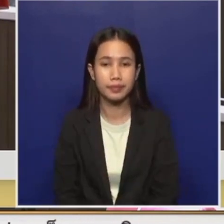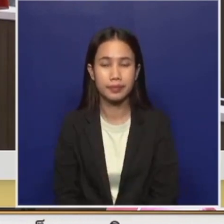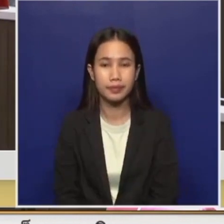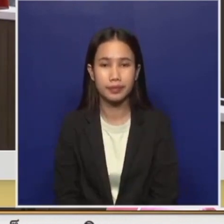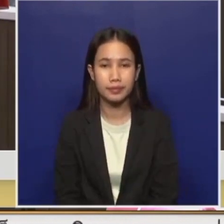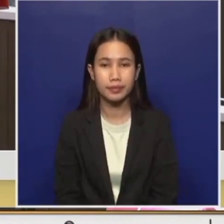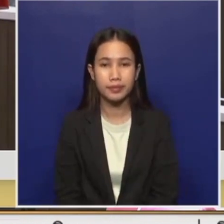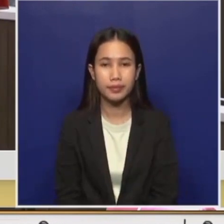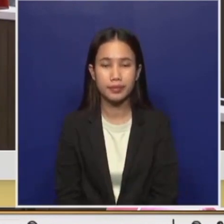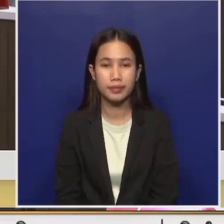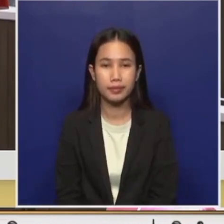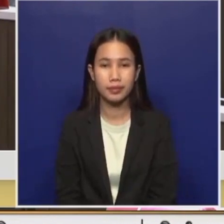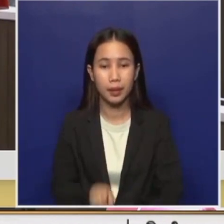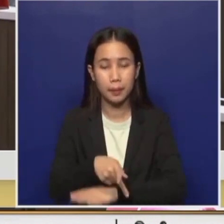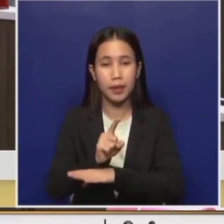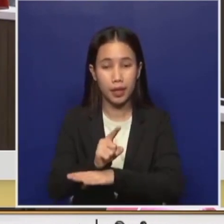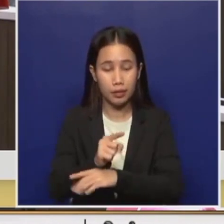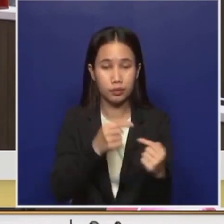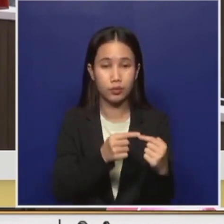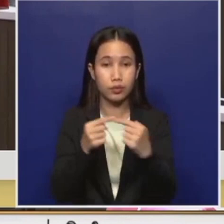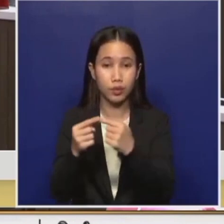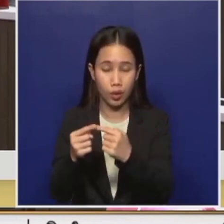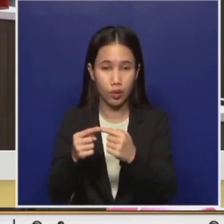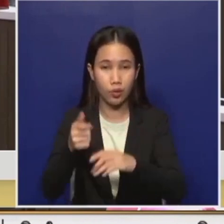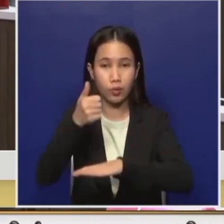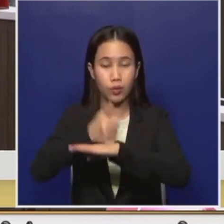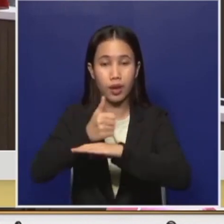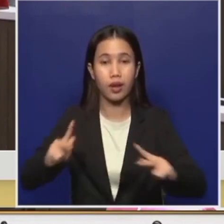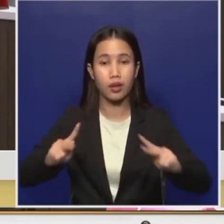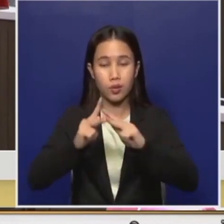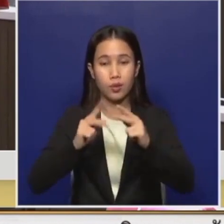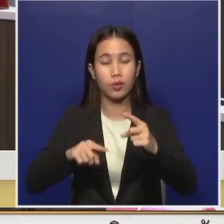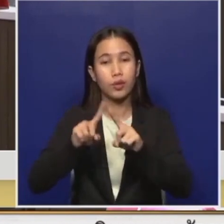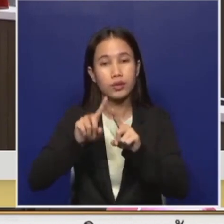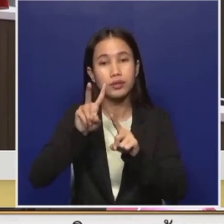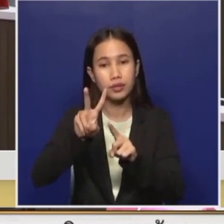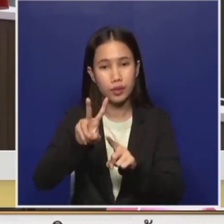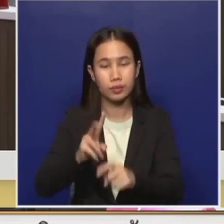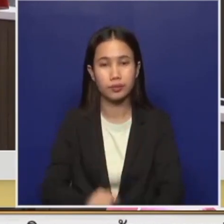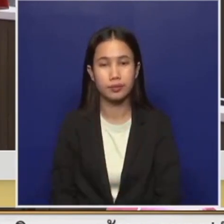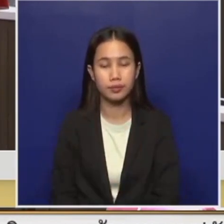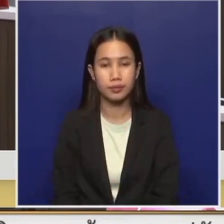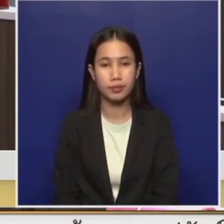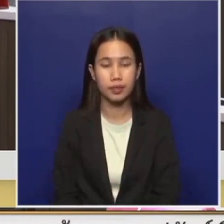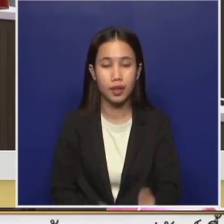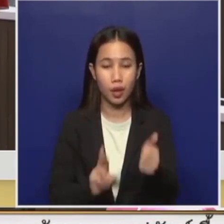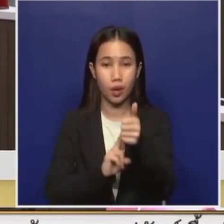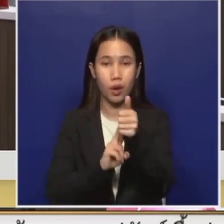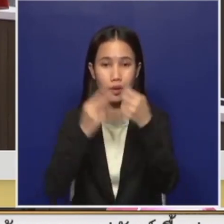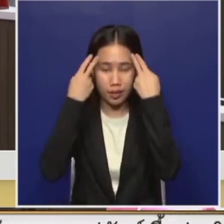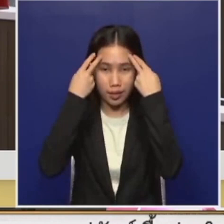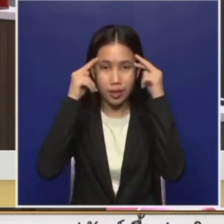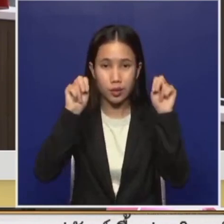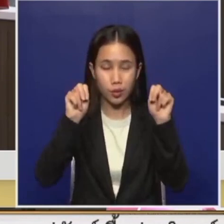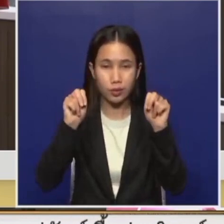บท่นตีต่อไปครับคนที่สองครับผมขอiyiก รองใน Norwegian Teton Rehin